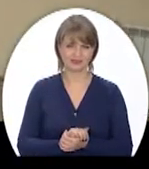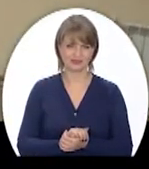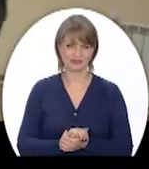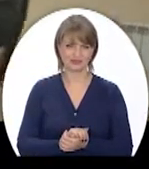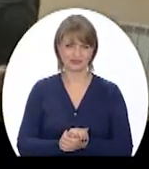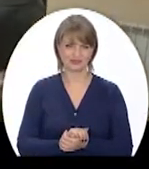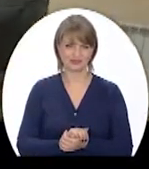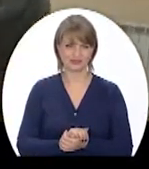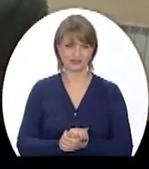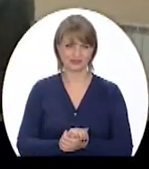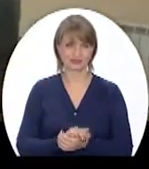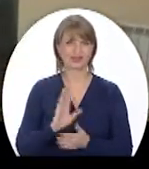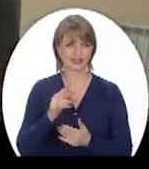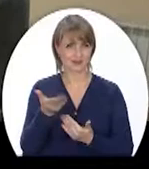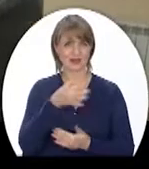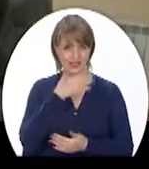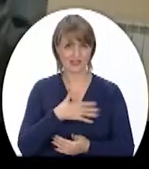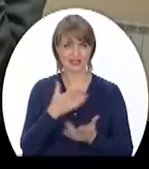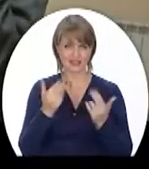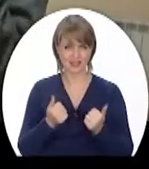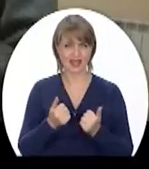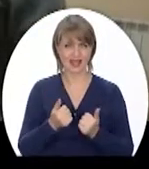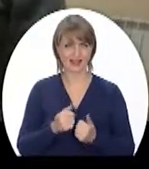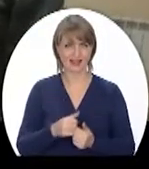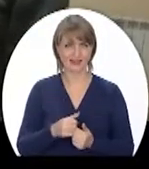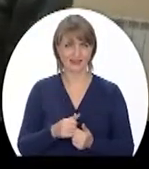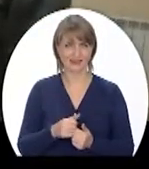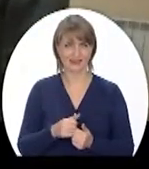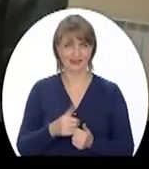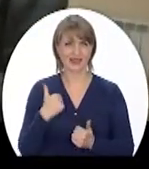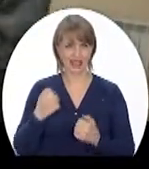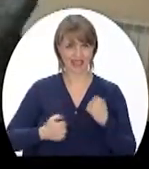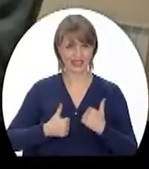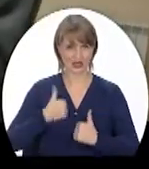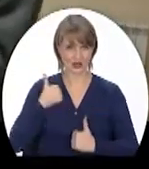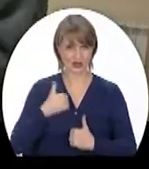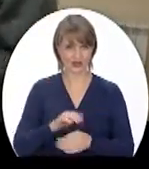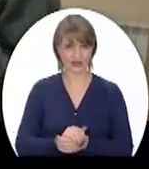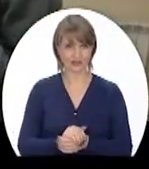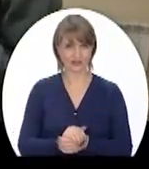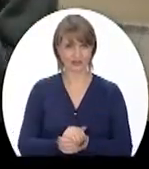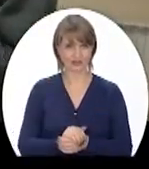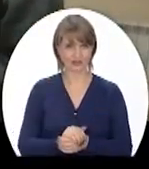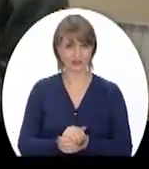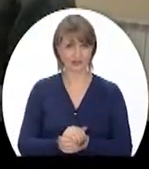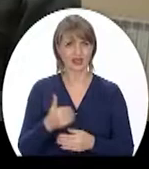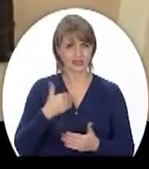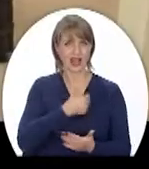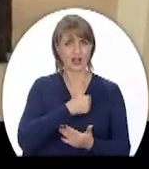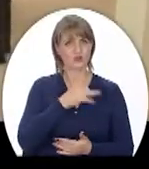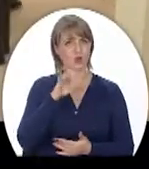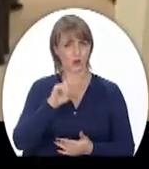дорогой! Ну что, Женька, как ты, нравится? Да? Я герой! Герой? Я герой! Роль хочешь?